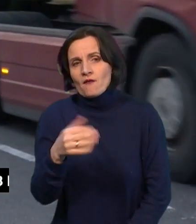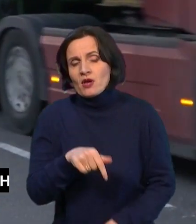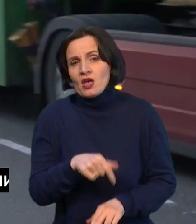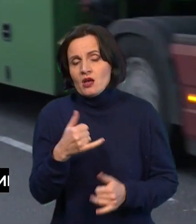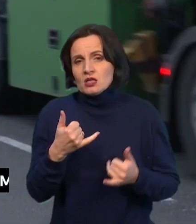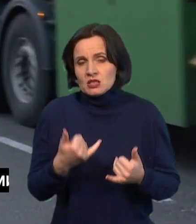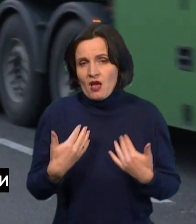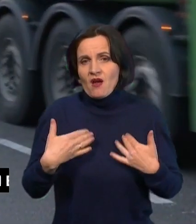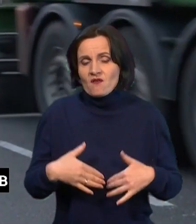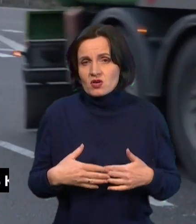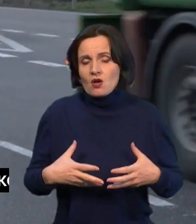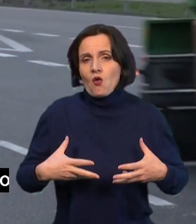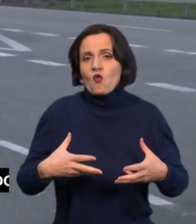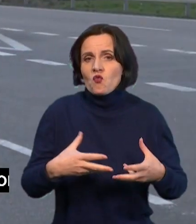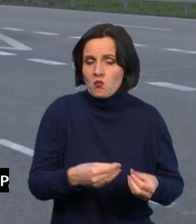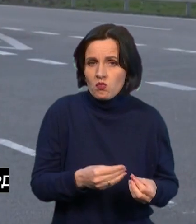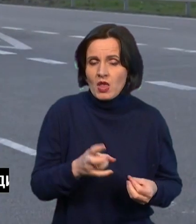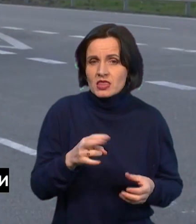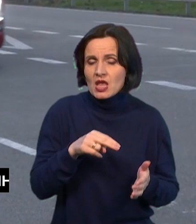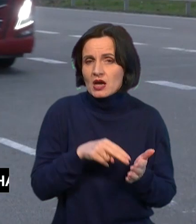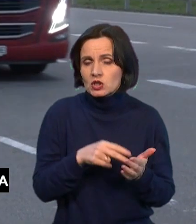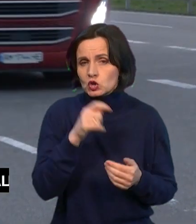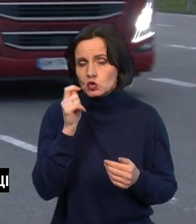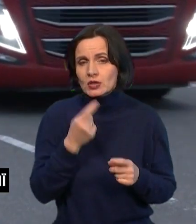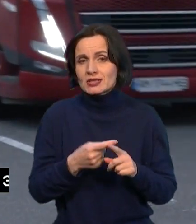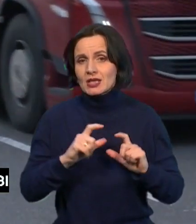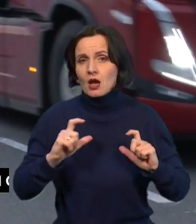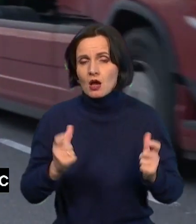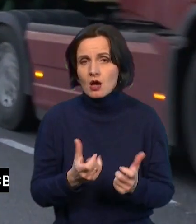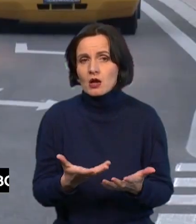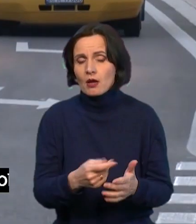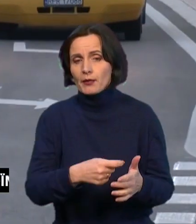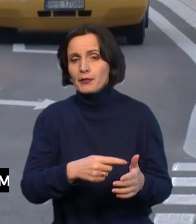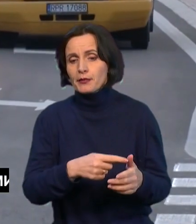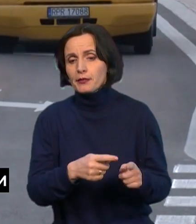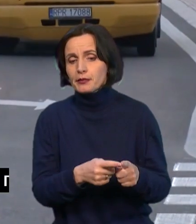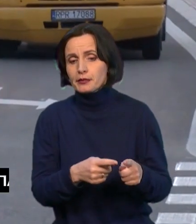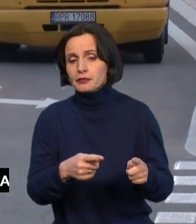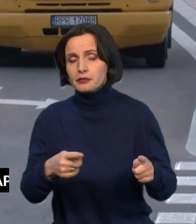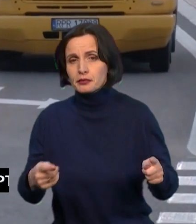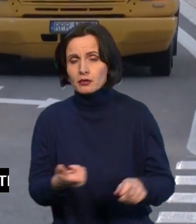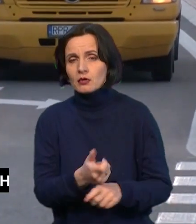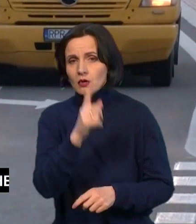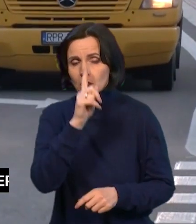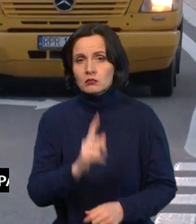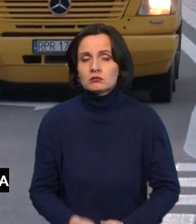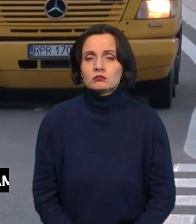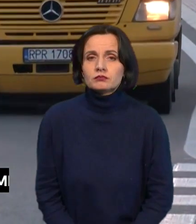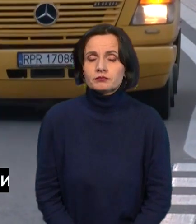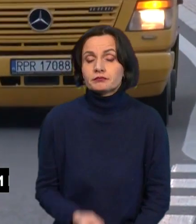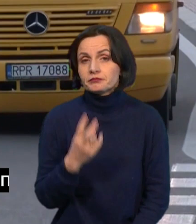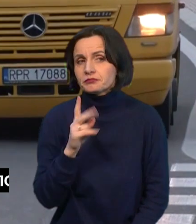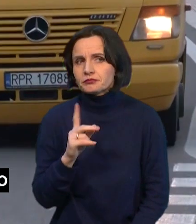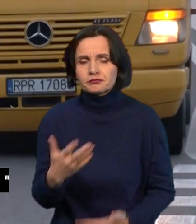зараз вже позначилась на цінах в Україні ось ця блокада, яка триває вже більше місяця? Ну дивіться,